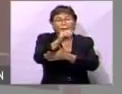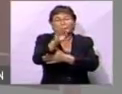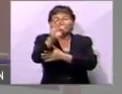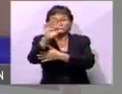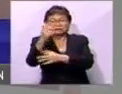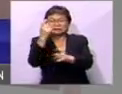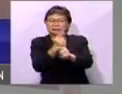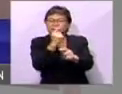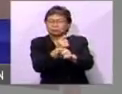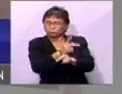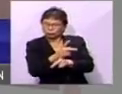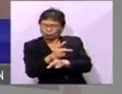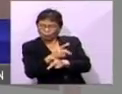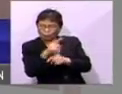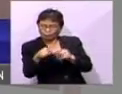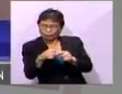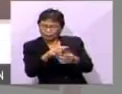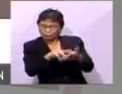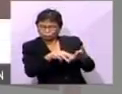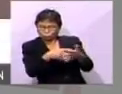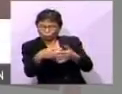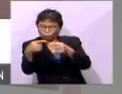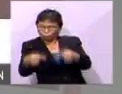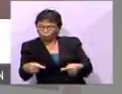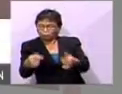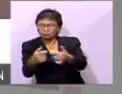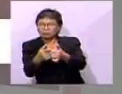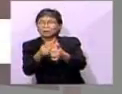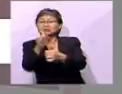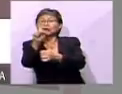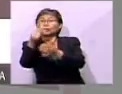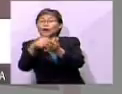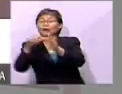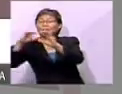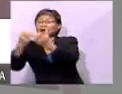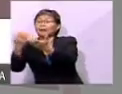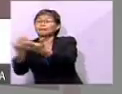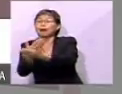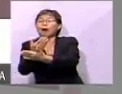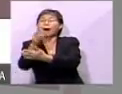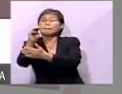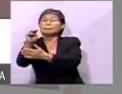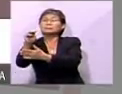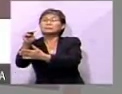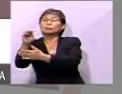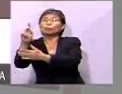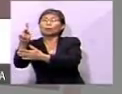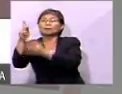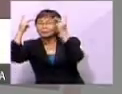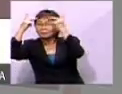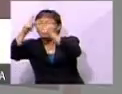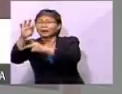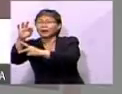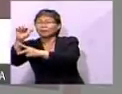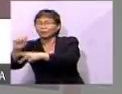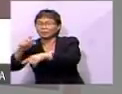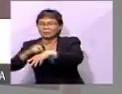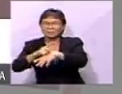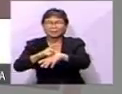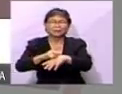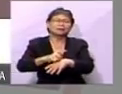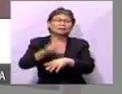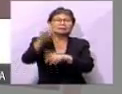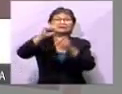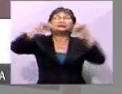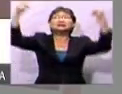kekal berwaspada apabila dijadual berhadapan dengan satu lagi kelab baru, Masera Kuantan FA, esok di Stadium